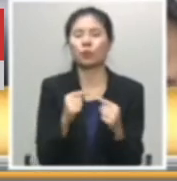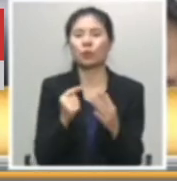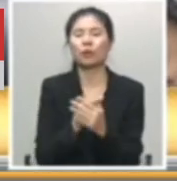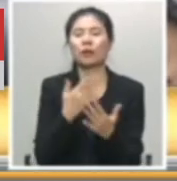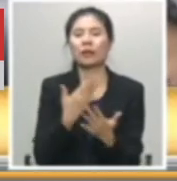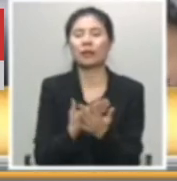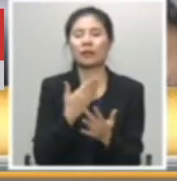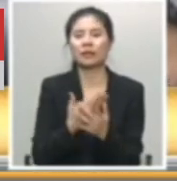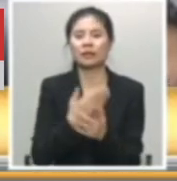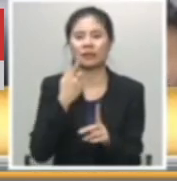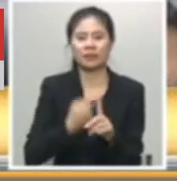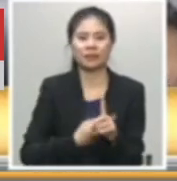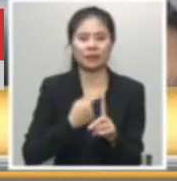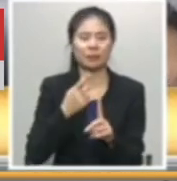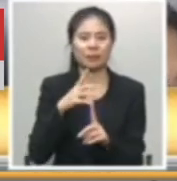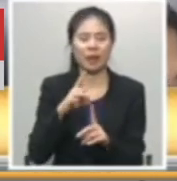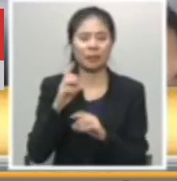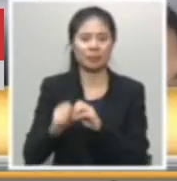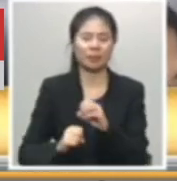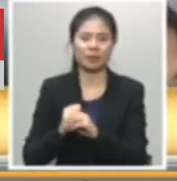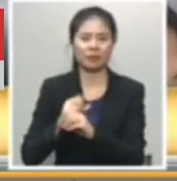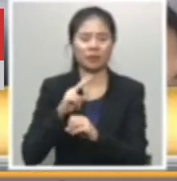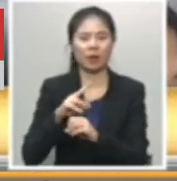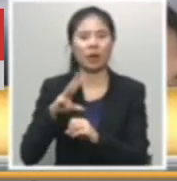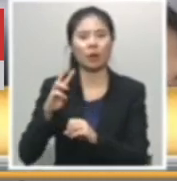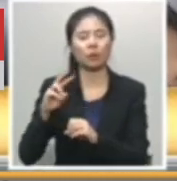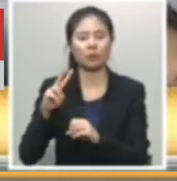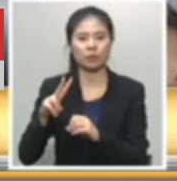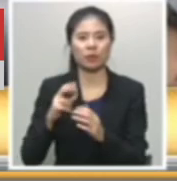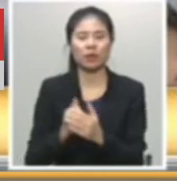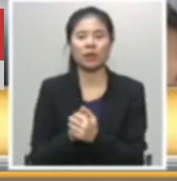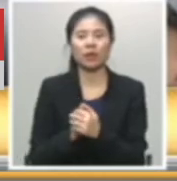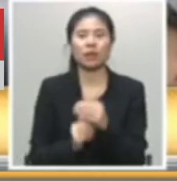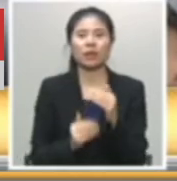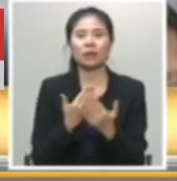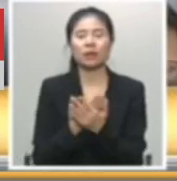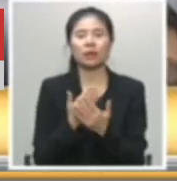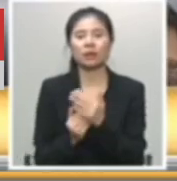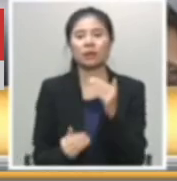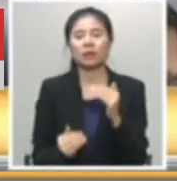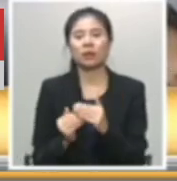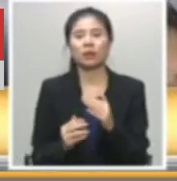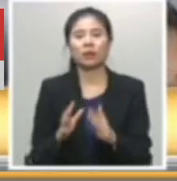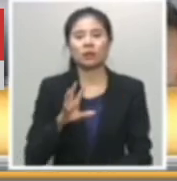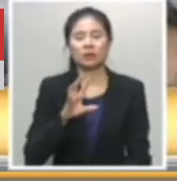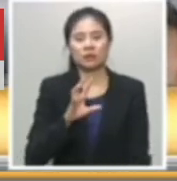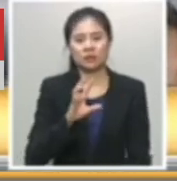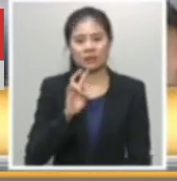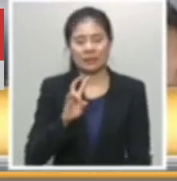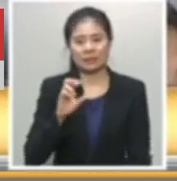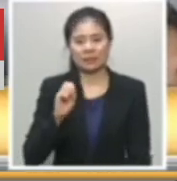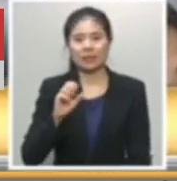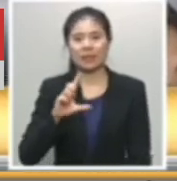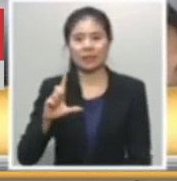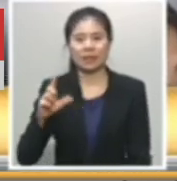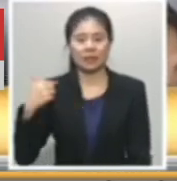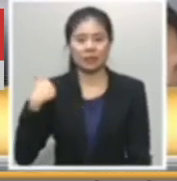าคม2562เนี่ยนะครับที่สูงถึง6ล้าน7แสนล้านบาทเศษเนี่ยนะครับหรือประมา